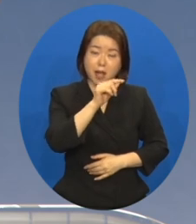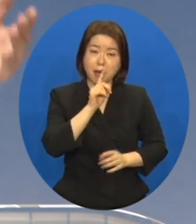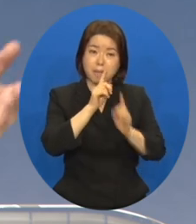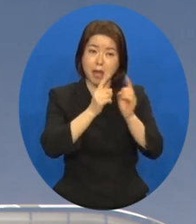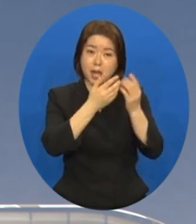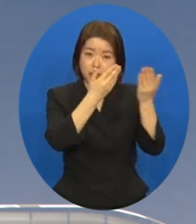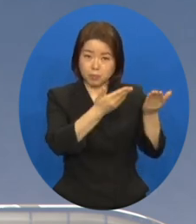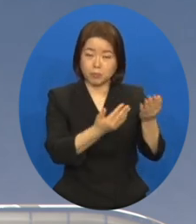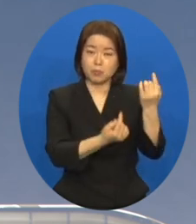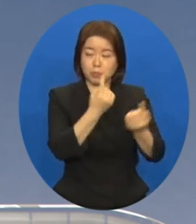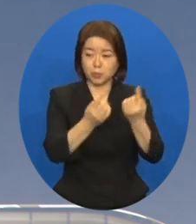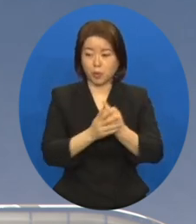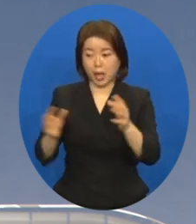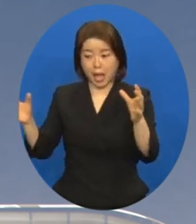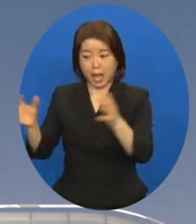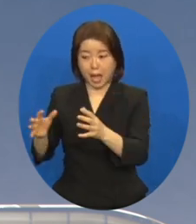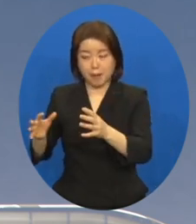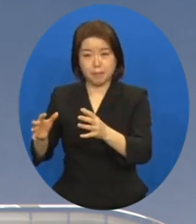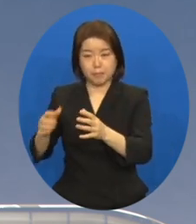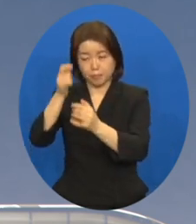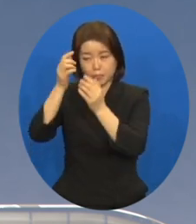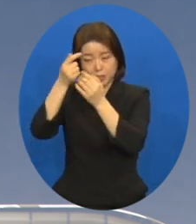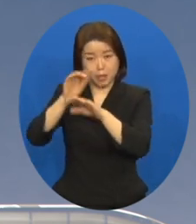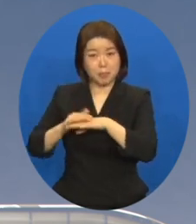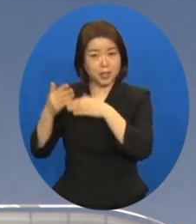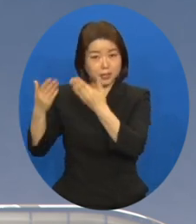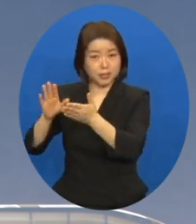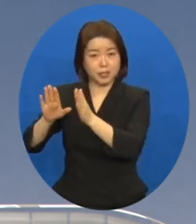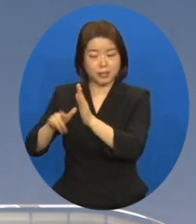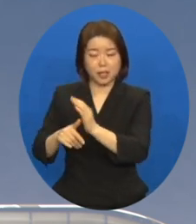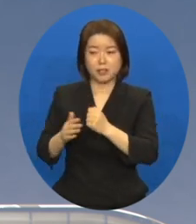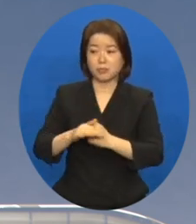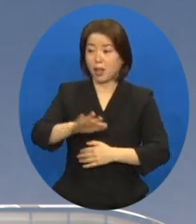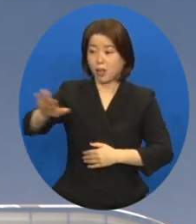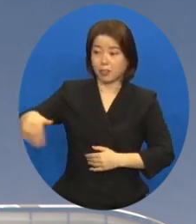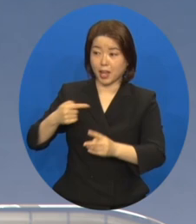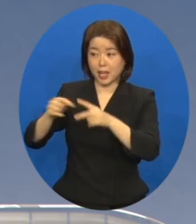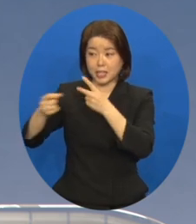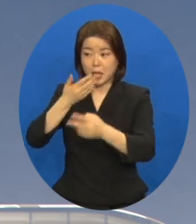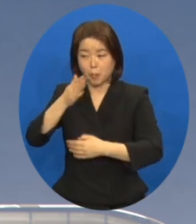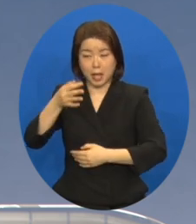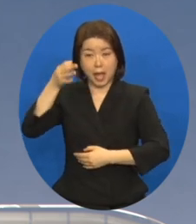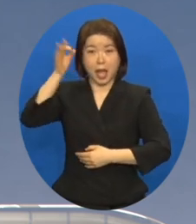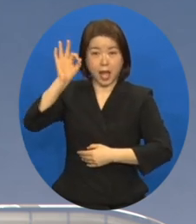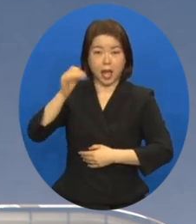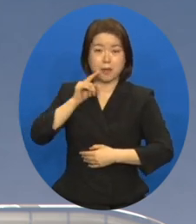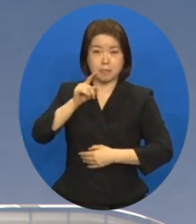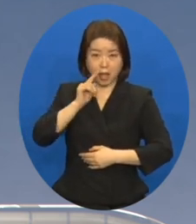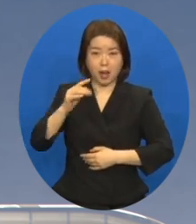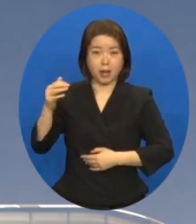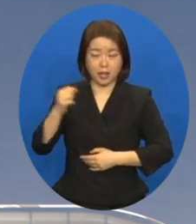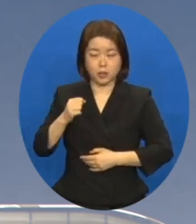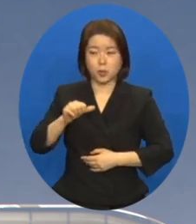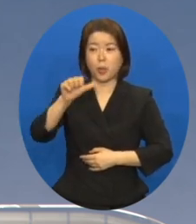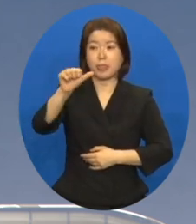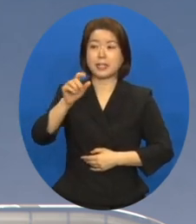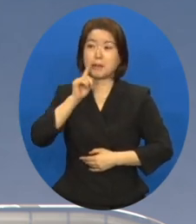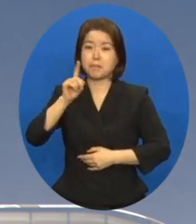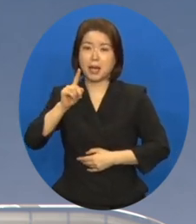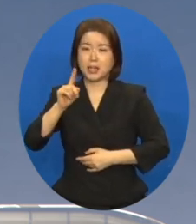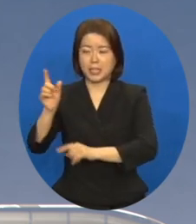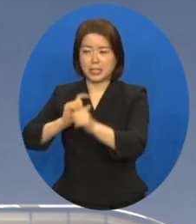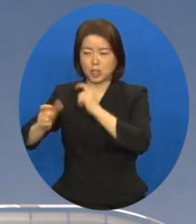함께 모여서 예배 드릴 때는 사람들이 알아들을 수 있는 깨친 언어로 다섯 마디 하기를